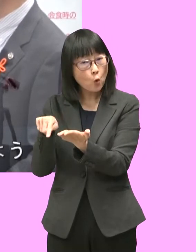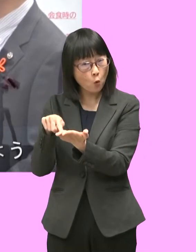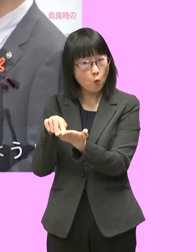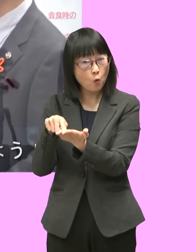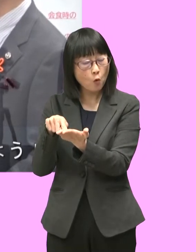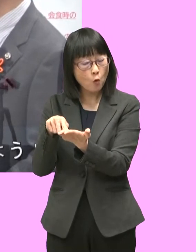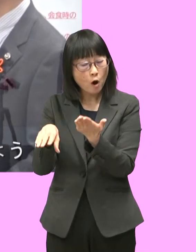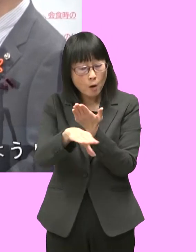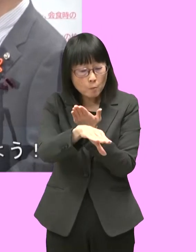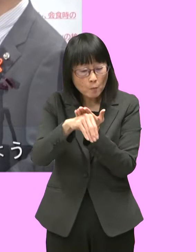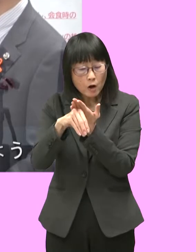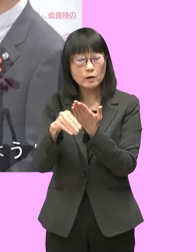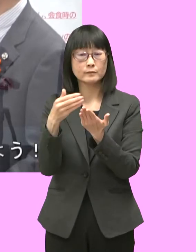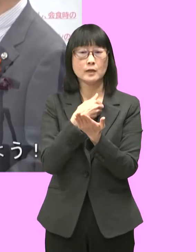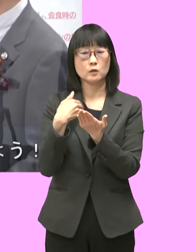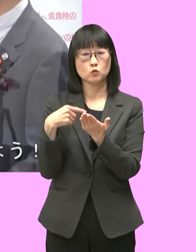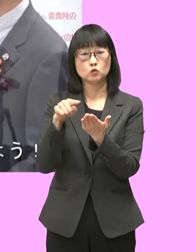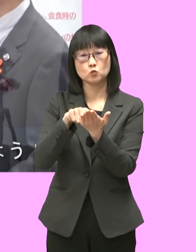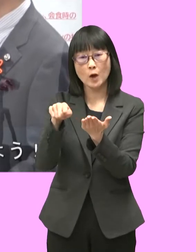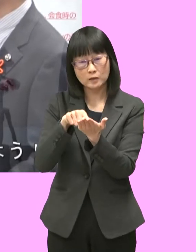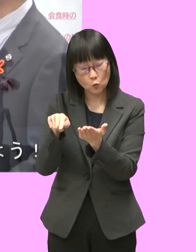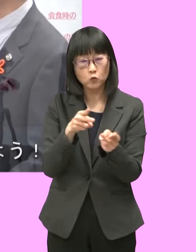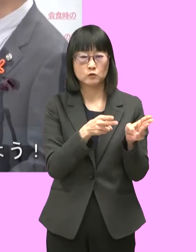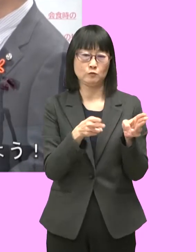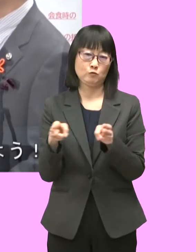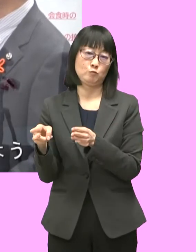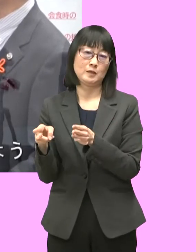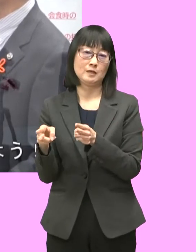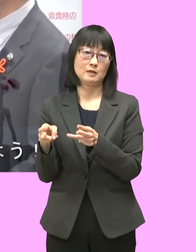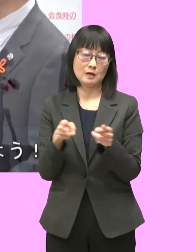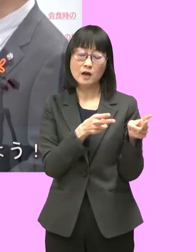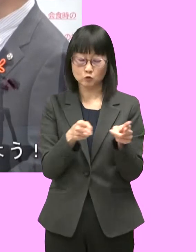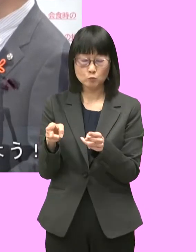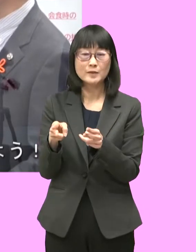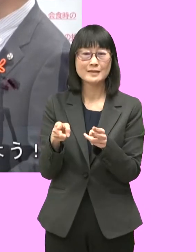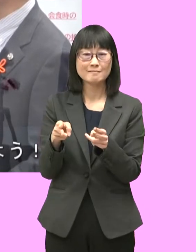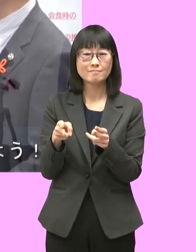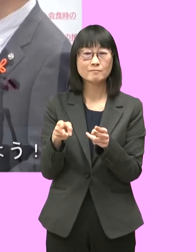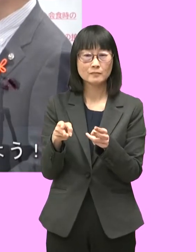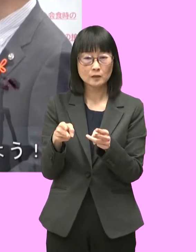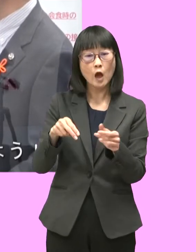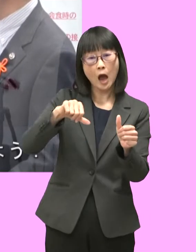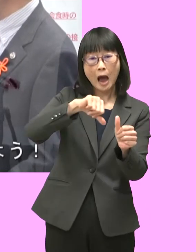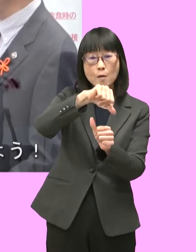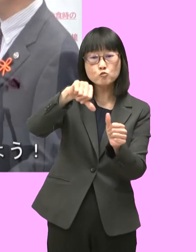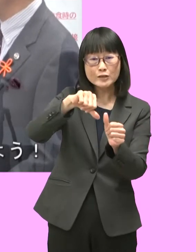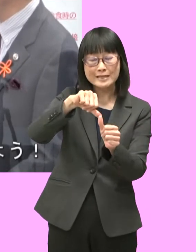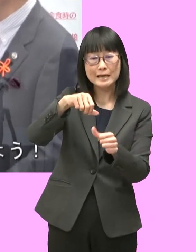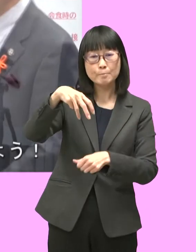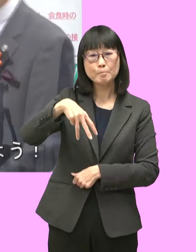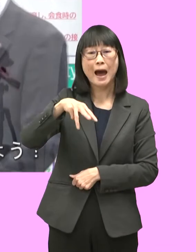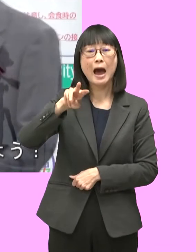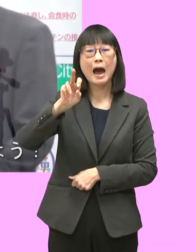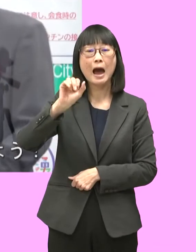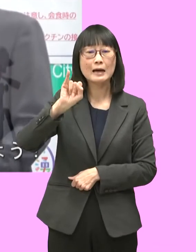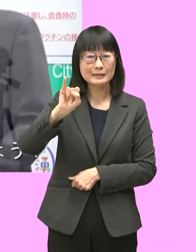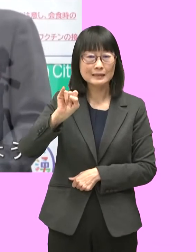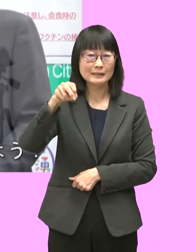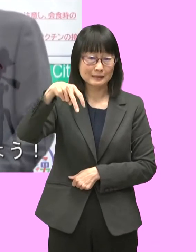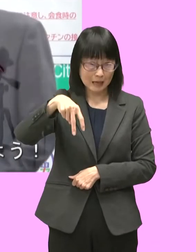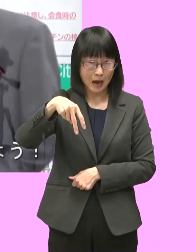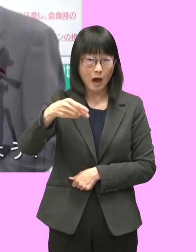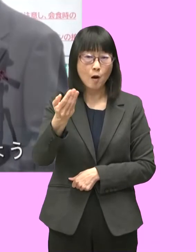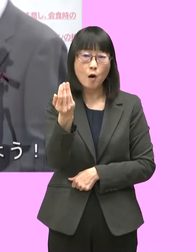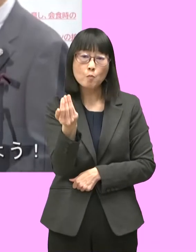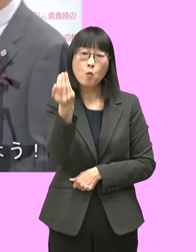ートフォン、それからマイナポータル AP というアプリのインストールをですねしていただくこと